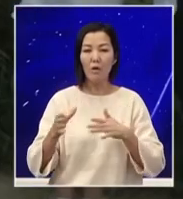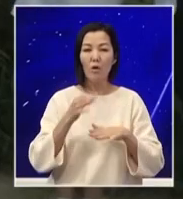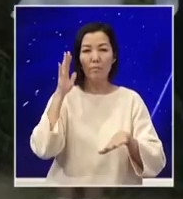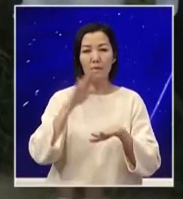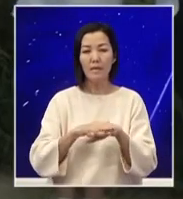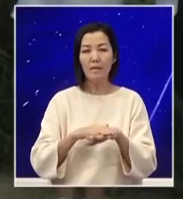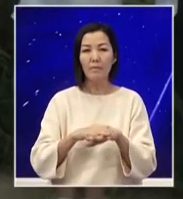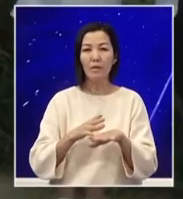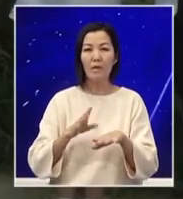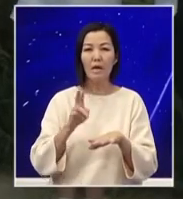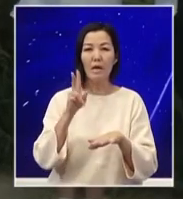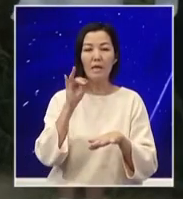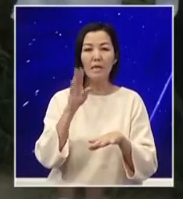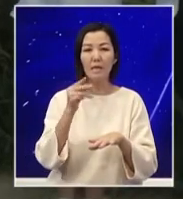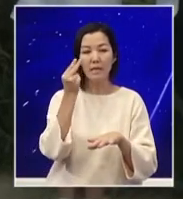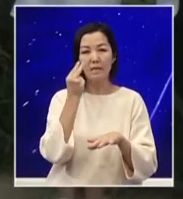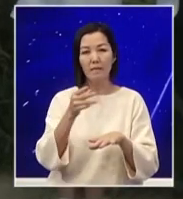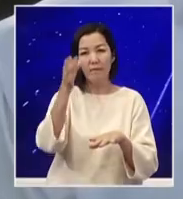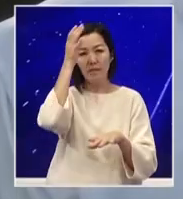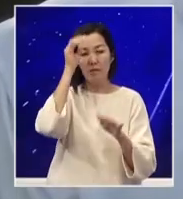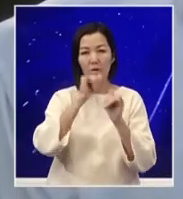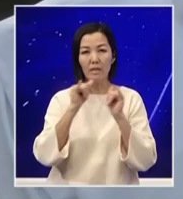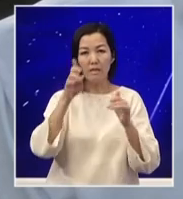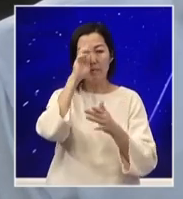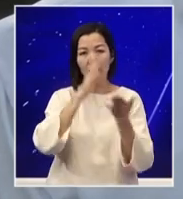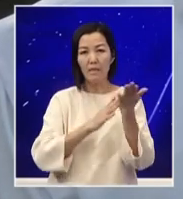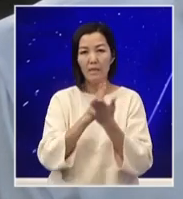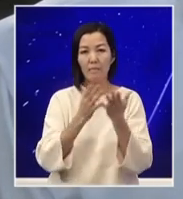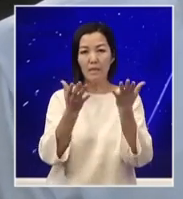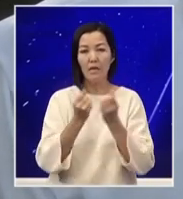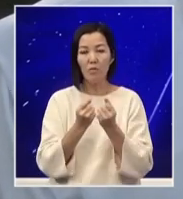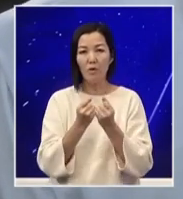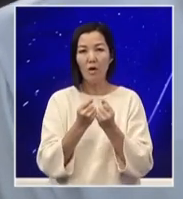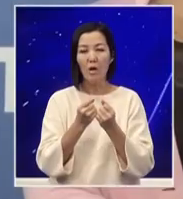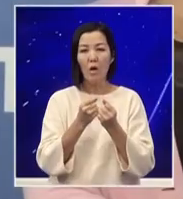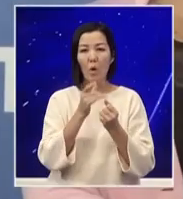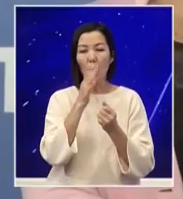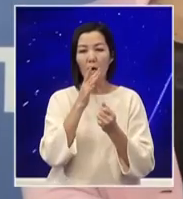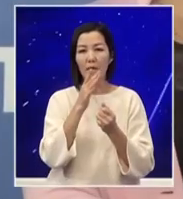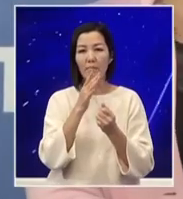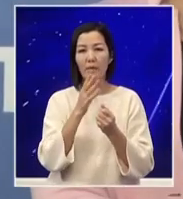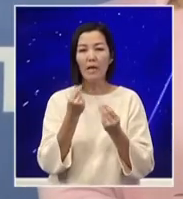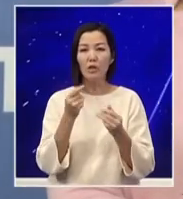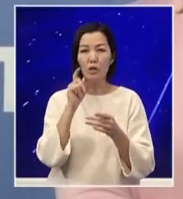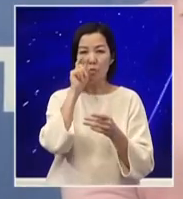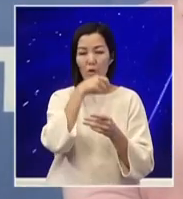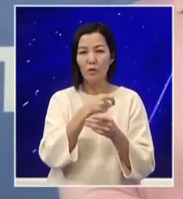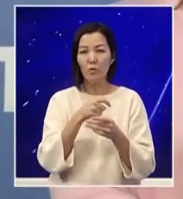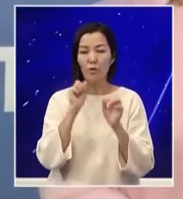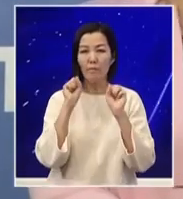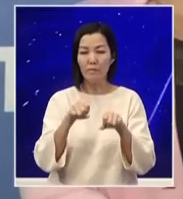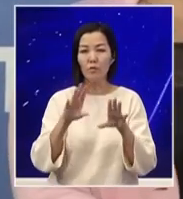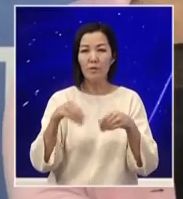әкімінің орынбасары Рустам Али цифрлық сауаттылық мемлекеттік қызметтерді алу кезінде уақыт пен қаржыны айтарлықтай үнемдеуге мүмкіндік беретінін баса